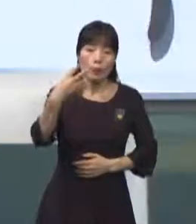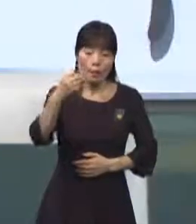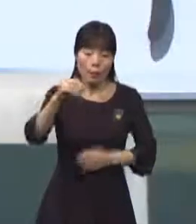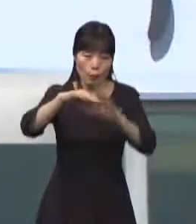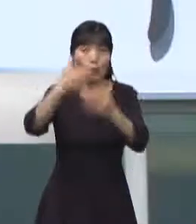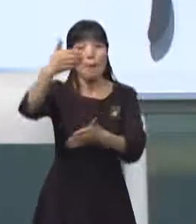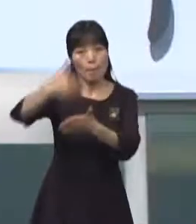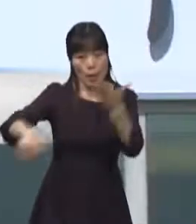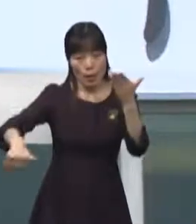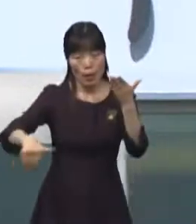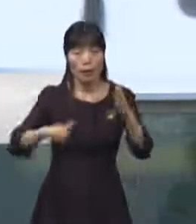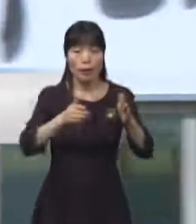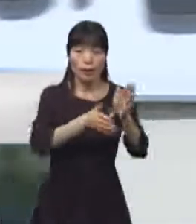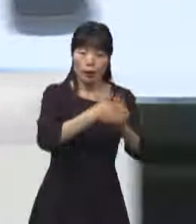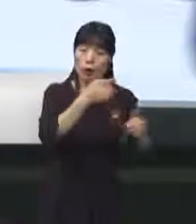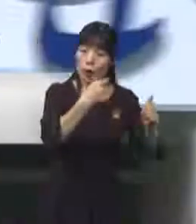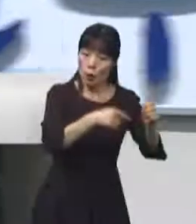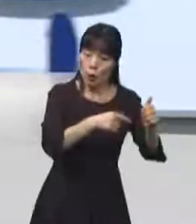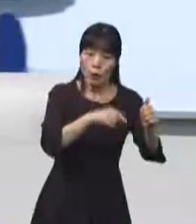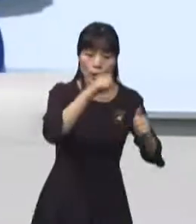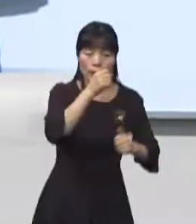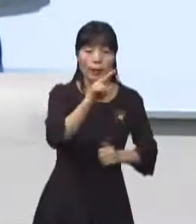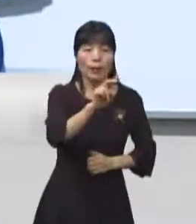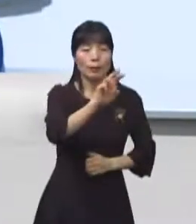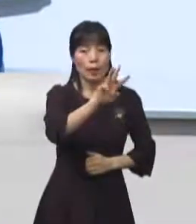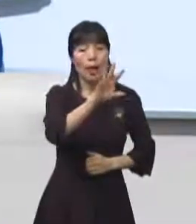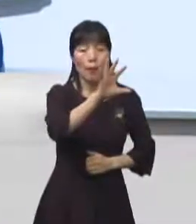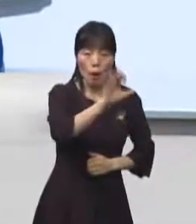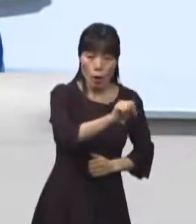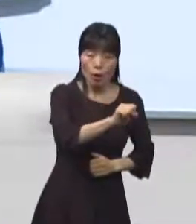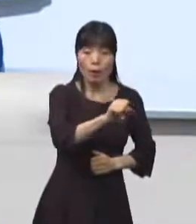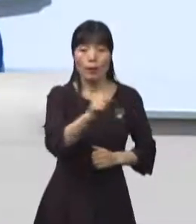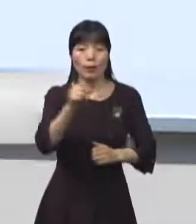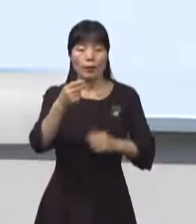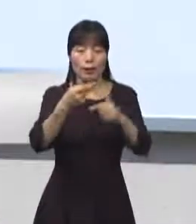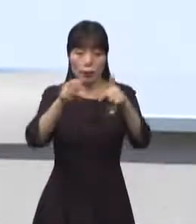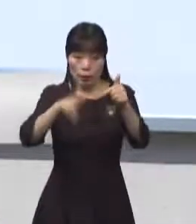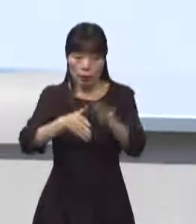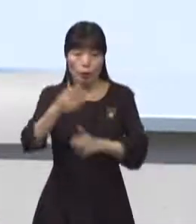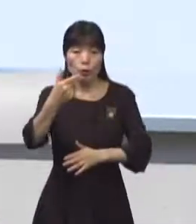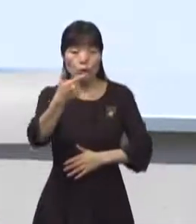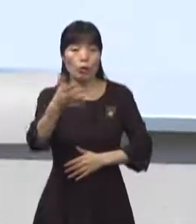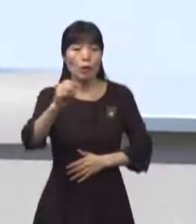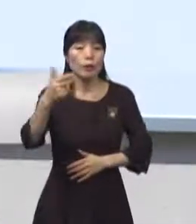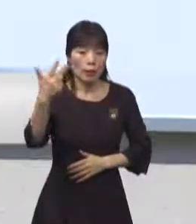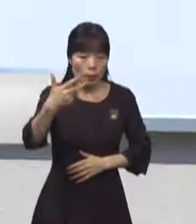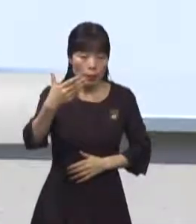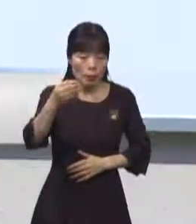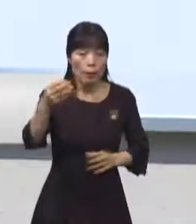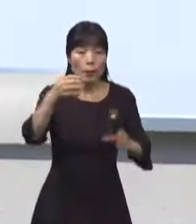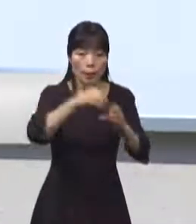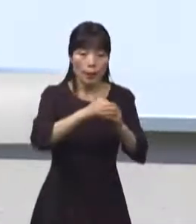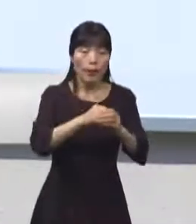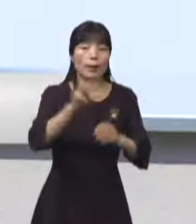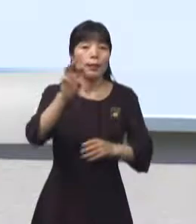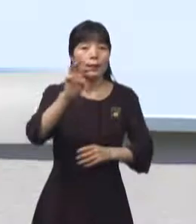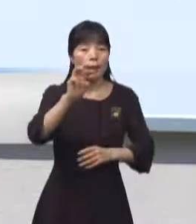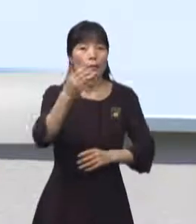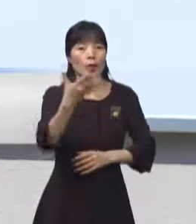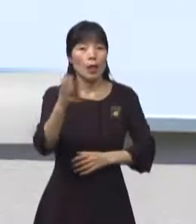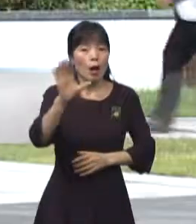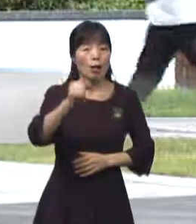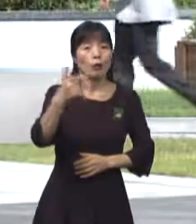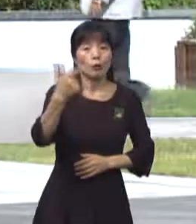삭감해 시교육청 예산이 13억 9천만원 과 인천시 지원 6억 7000만원 등 3 10억 6천만원 만